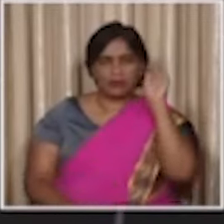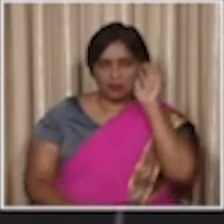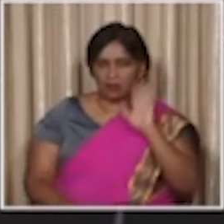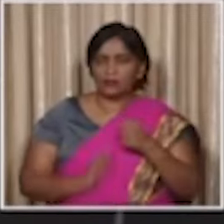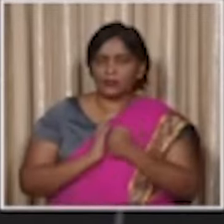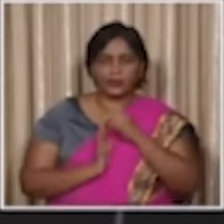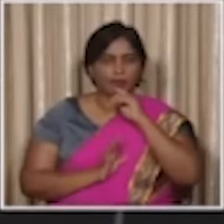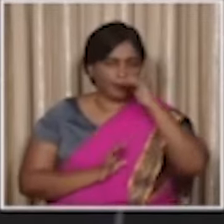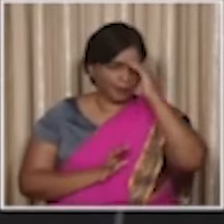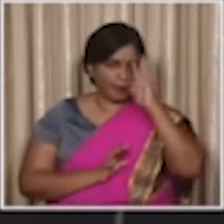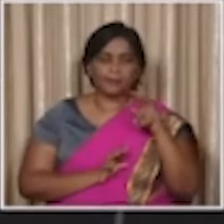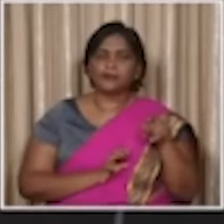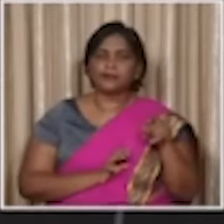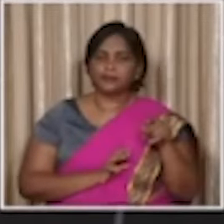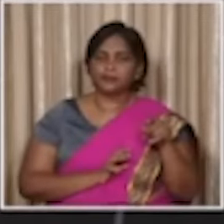කතානායකතුමනි